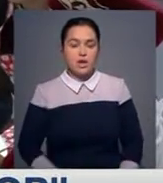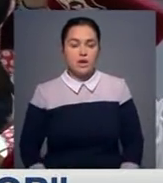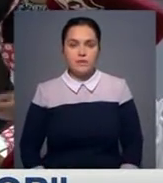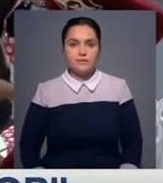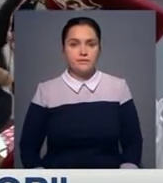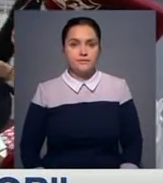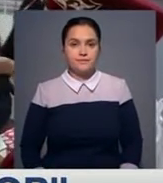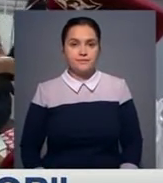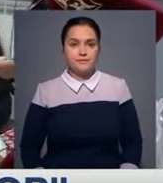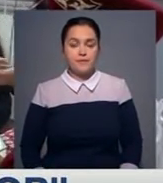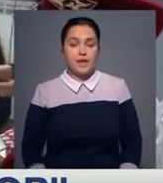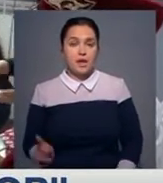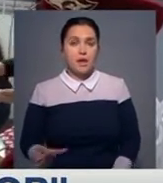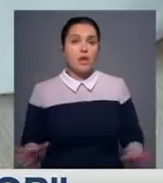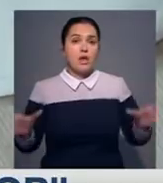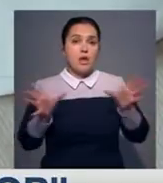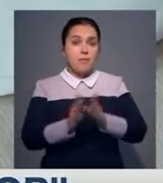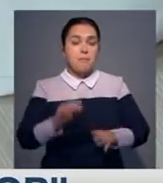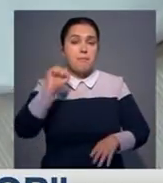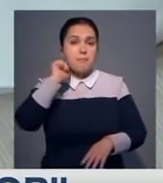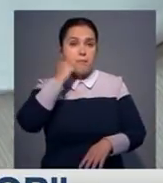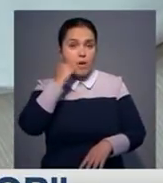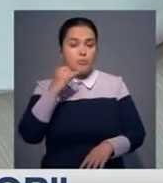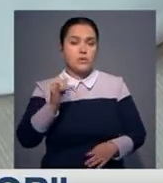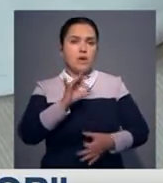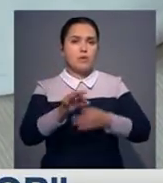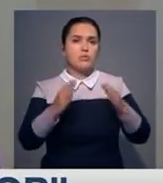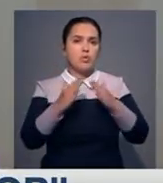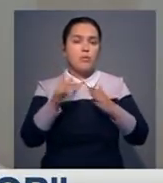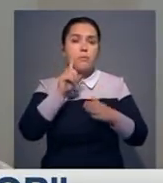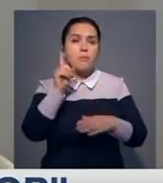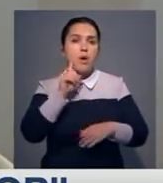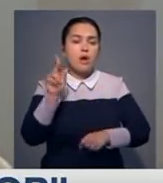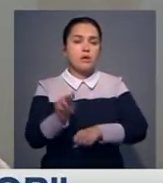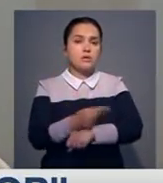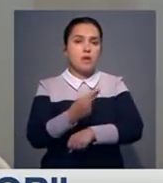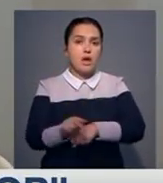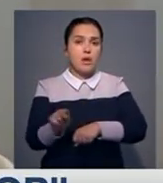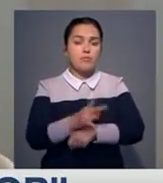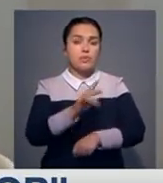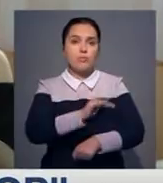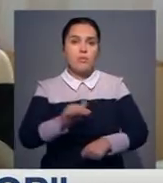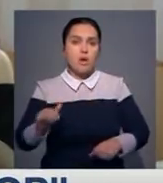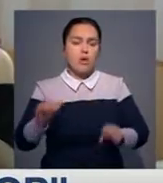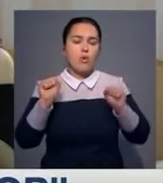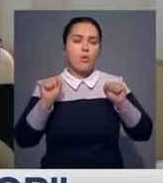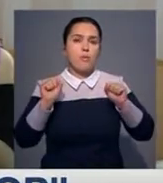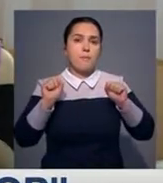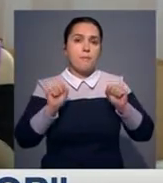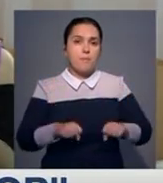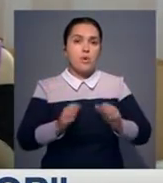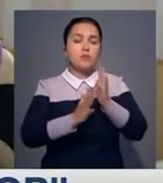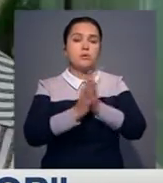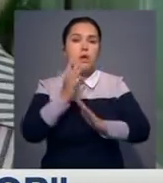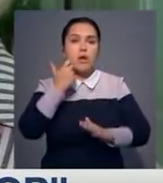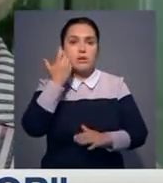сотрудничество между бабушками и воспитанниками дома юношества постоянно. Народному ремеслу учат, чтобы дети могли социализироваться во